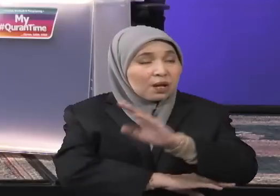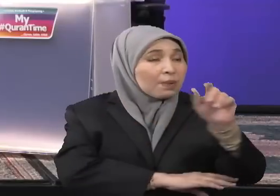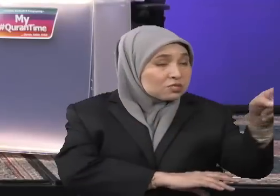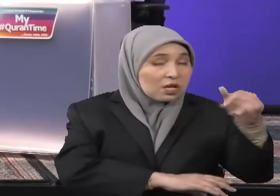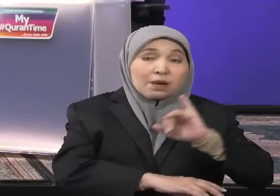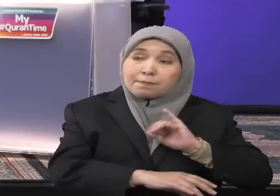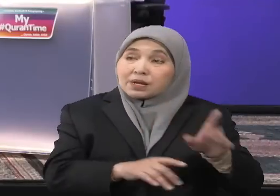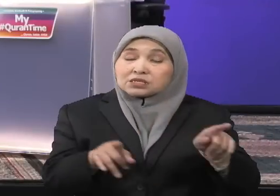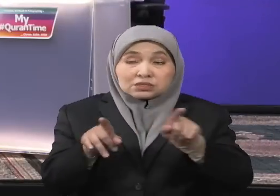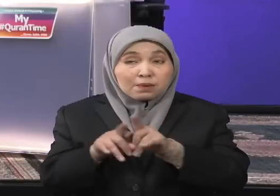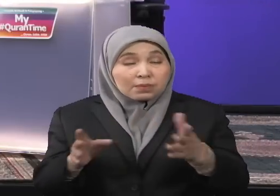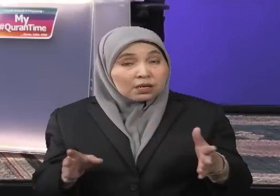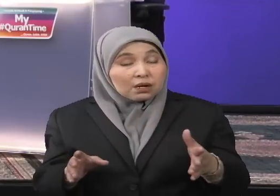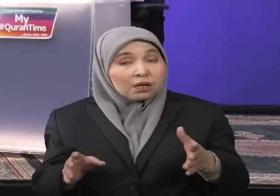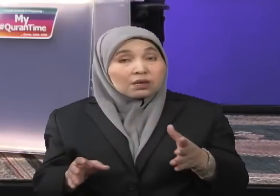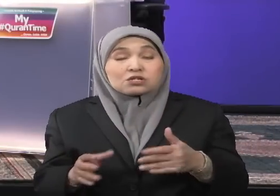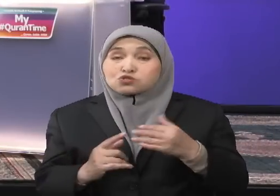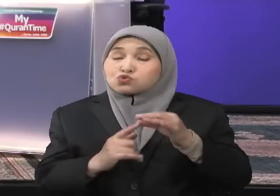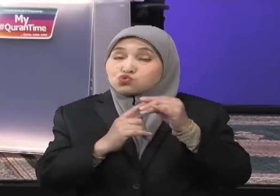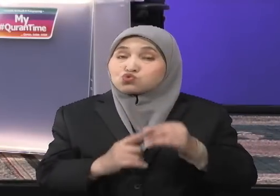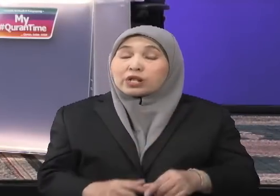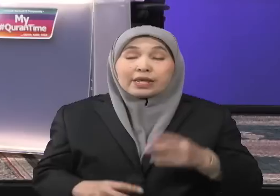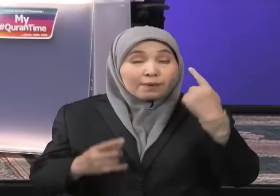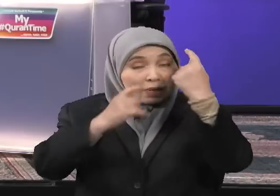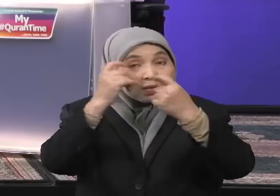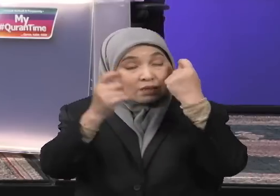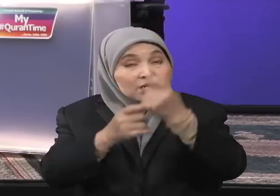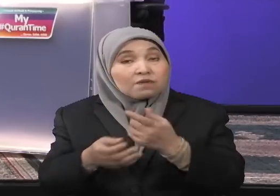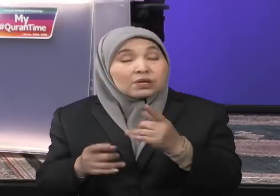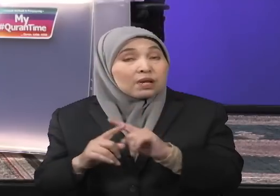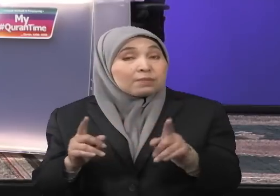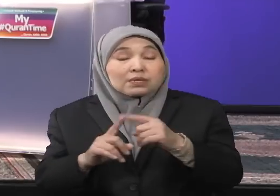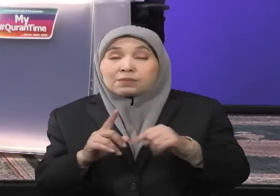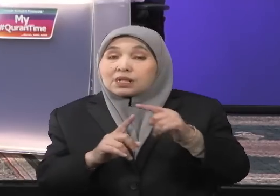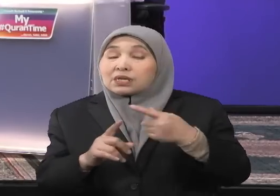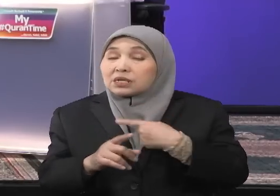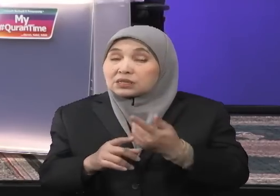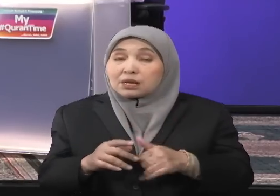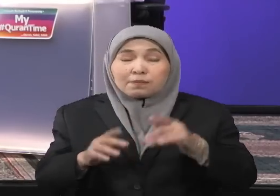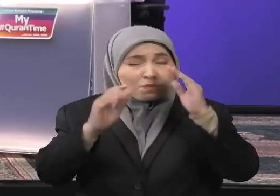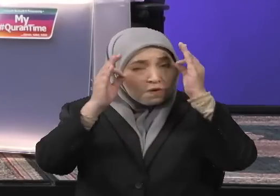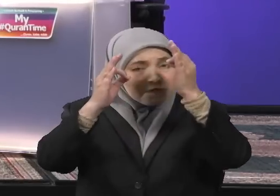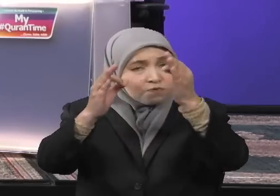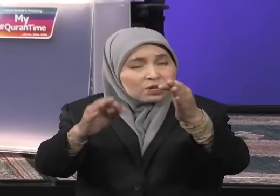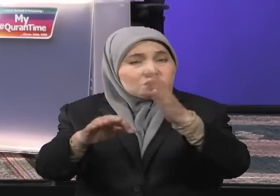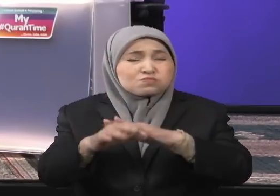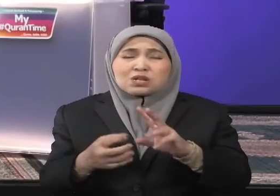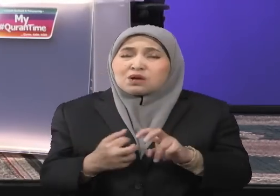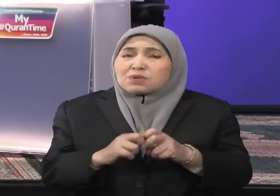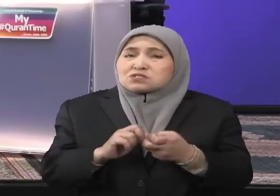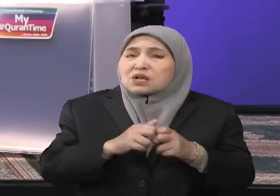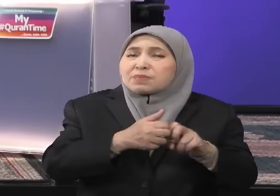4 mereka kalau musafir ya tapi bila kita lebih menyuruh lebih fokus kepada